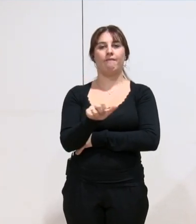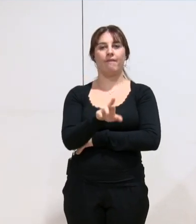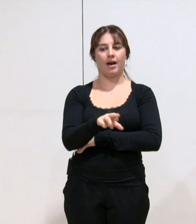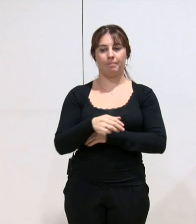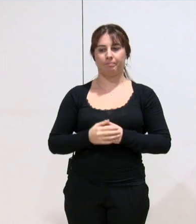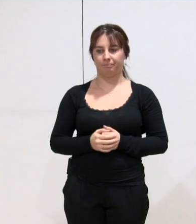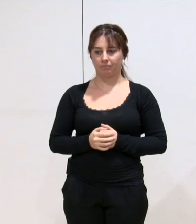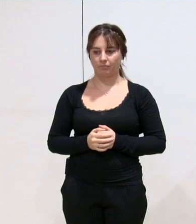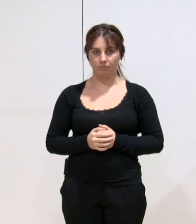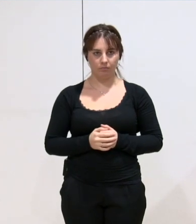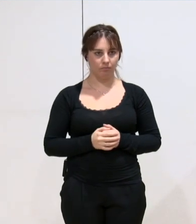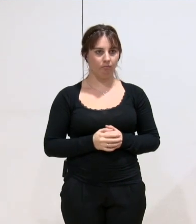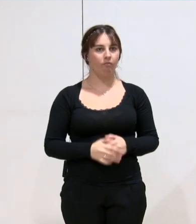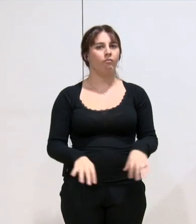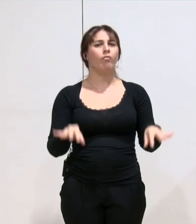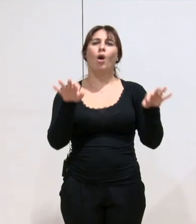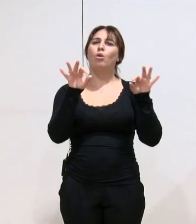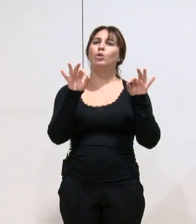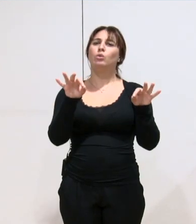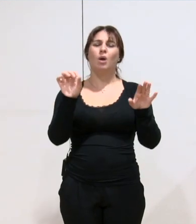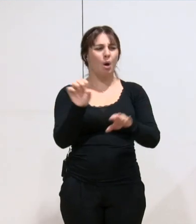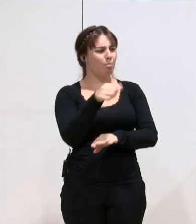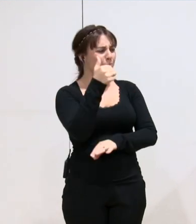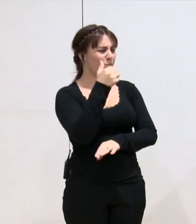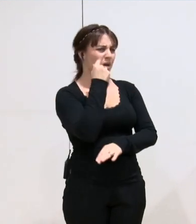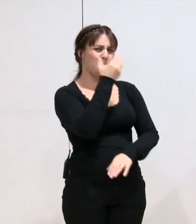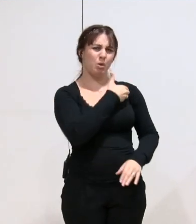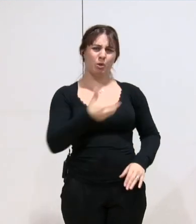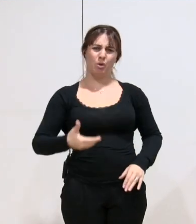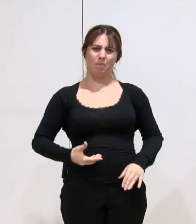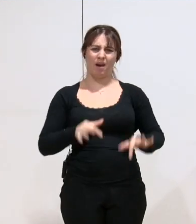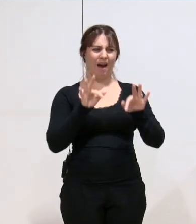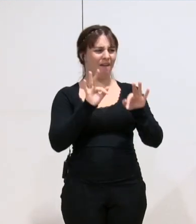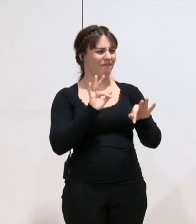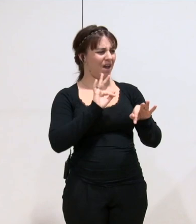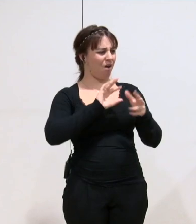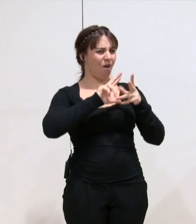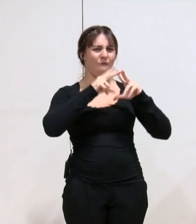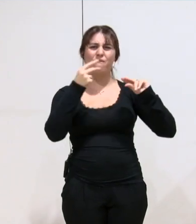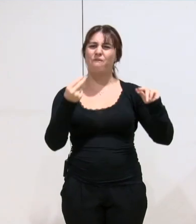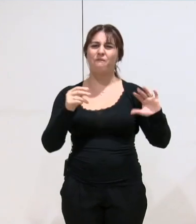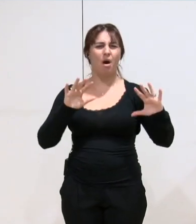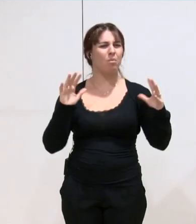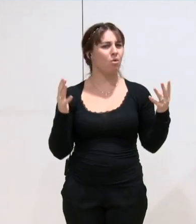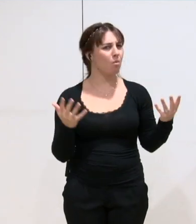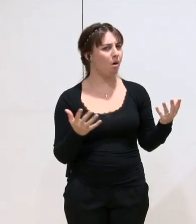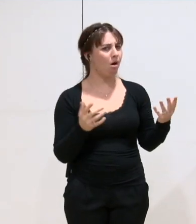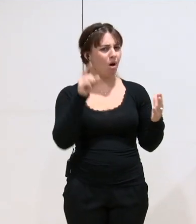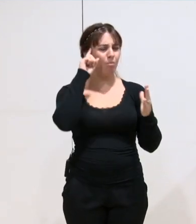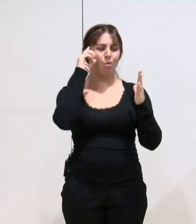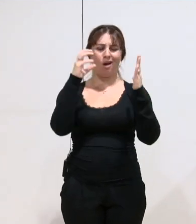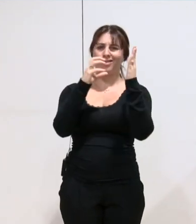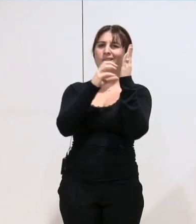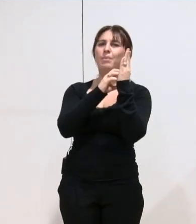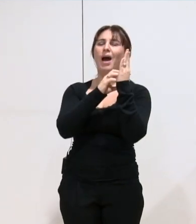Oui, d'abord un mot sur la forme, monsieur le maire, parce que cette délibération, dans son contenu,